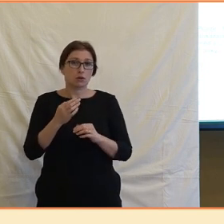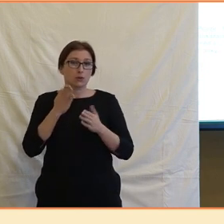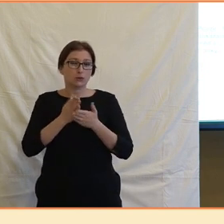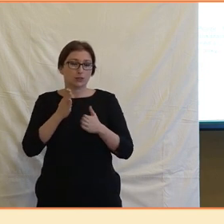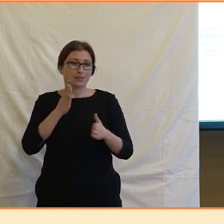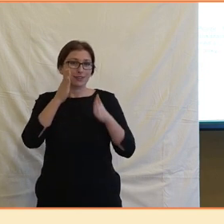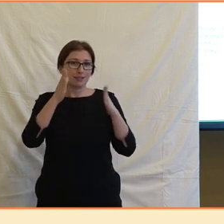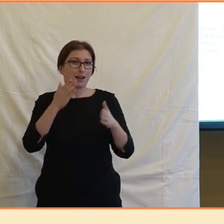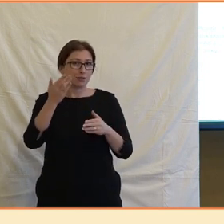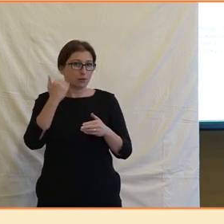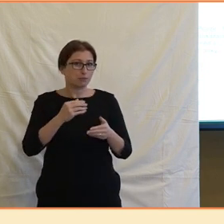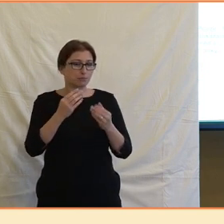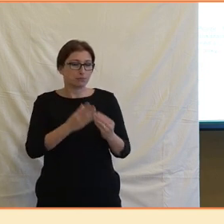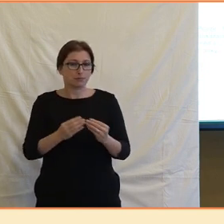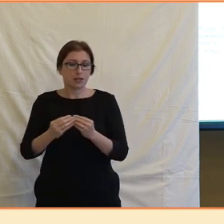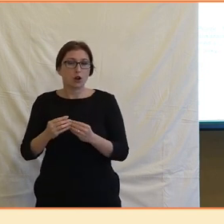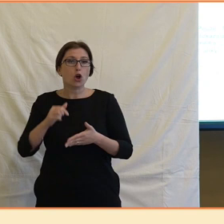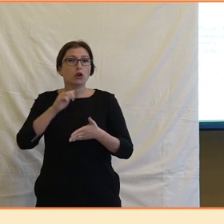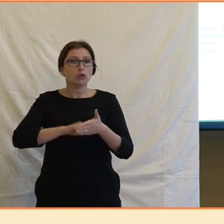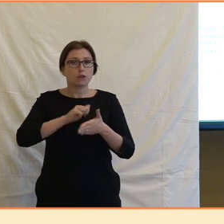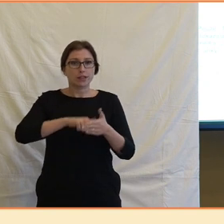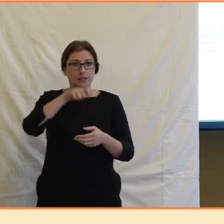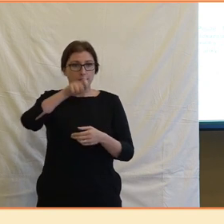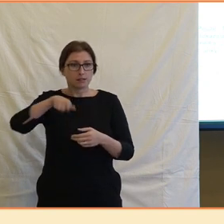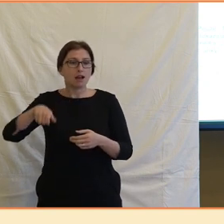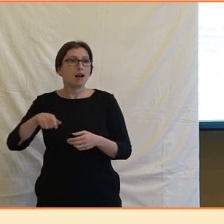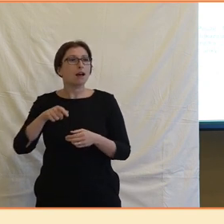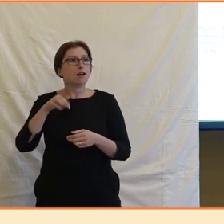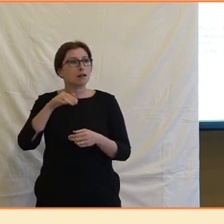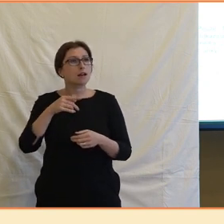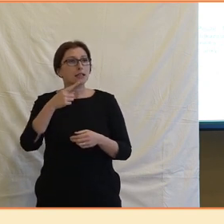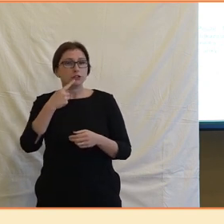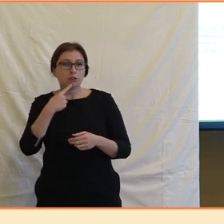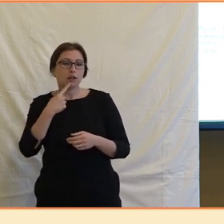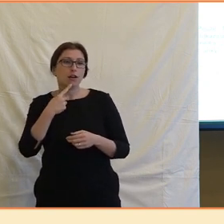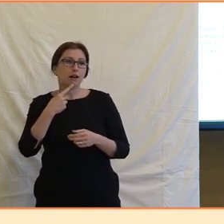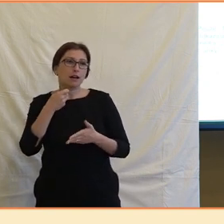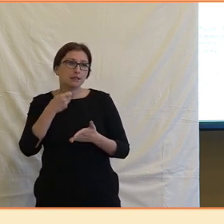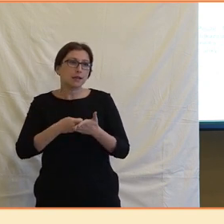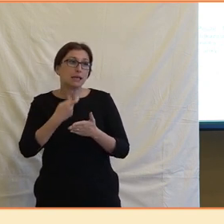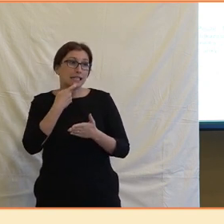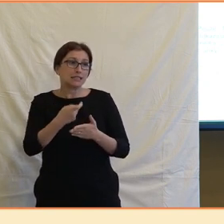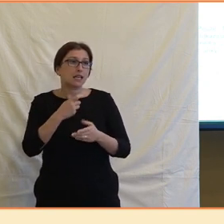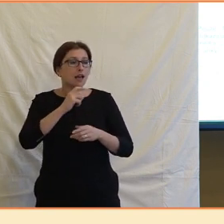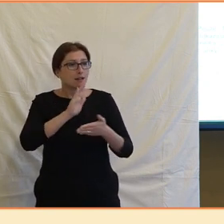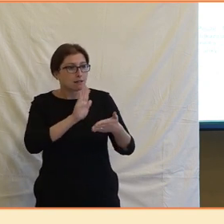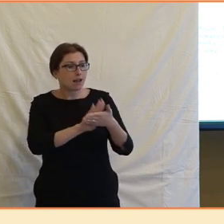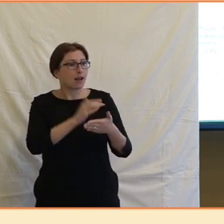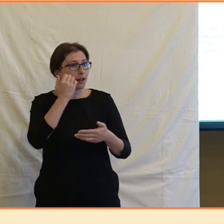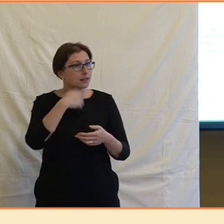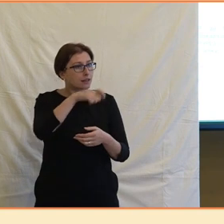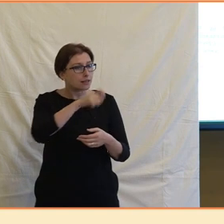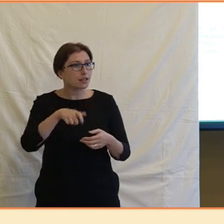jsem řekla, že vlastně novináři mají velice kladný přístup k zachování osobní autonomie